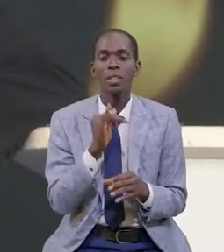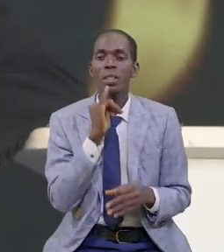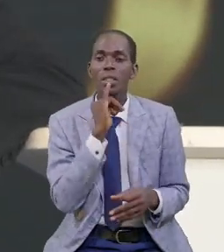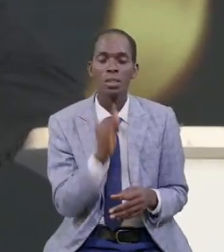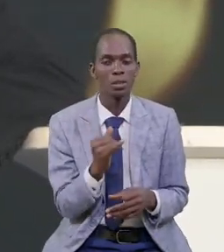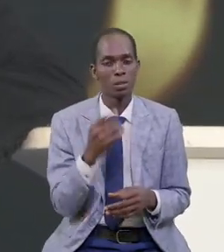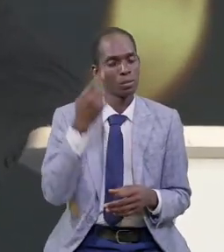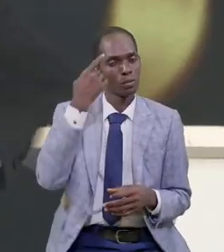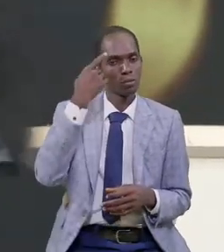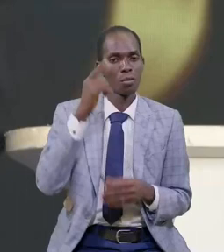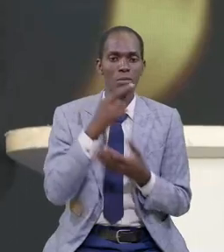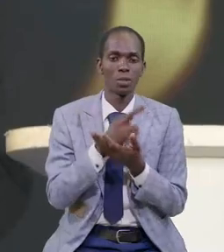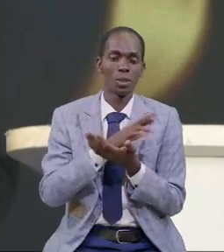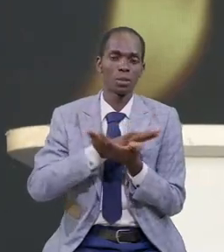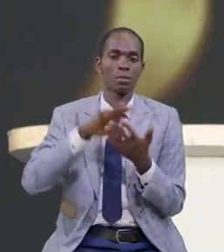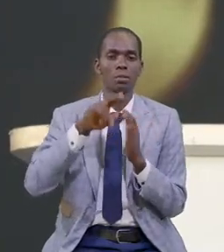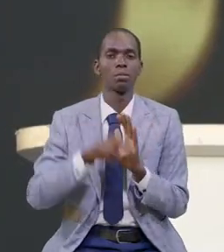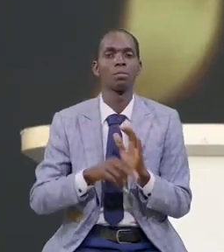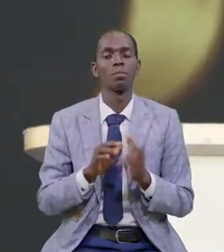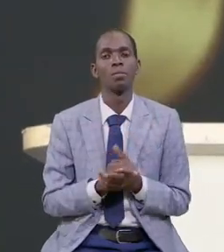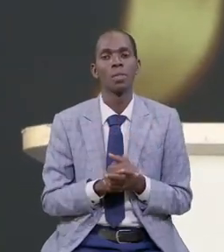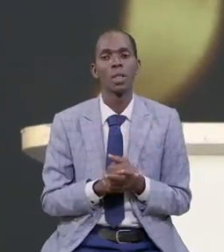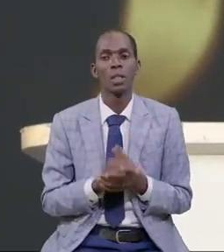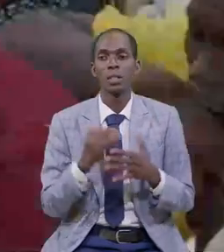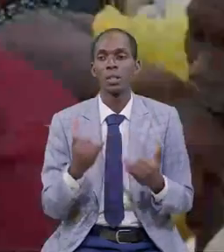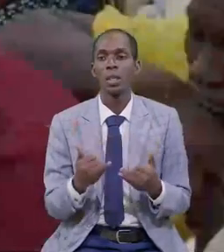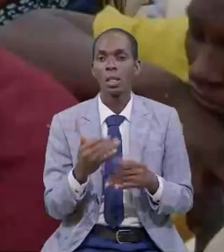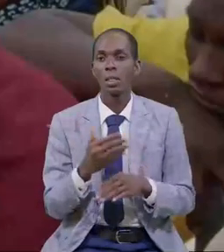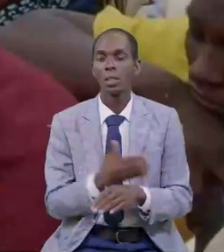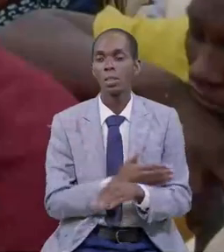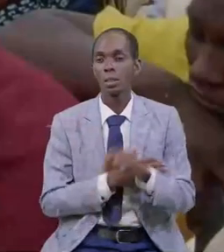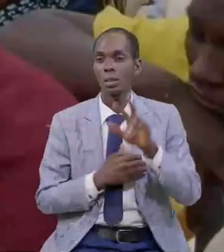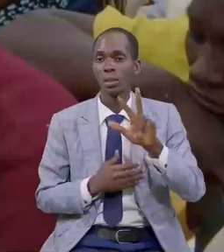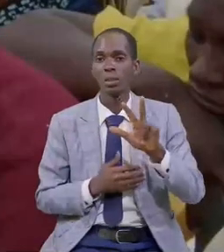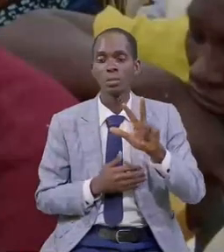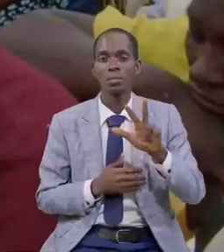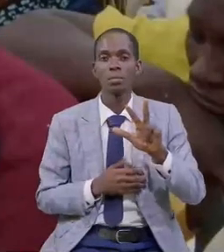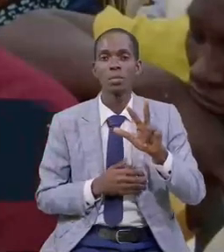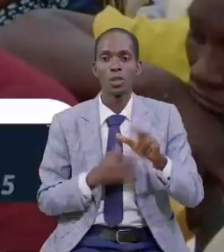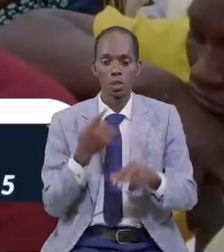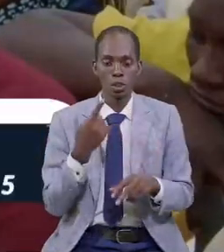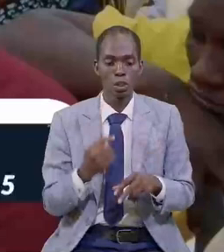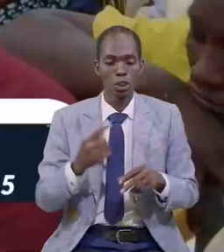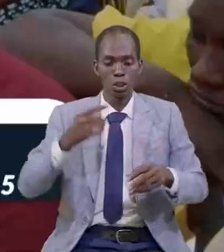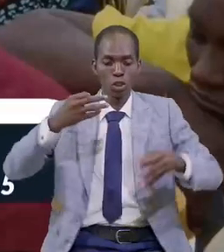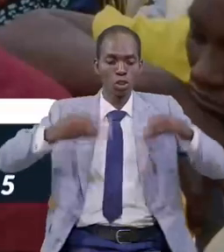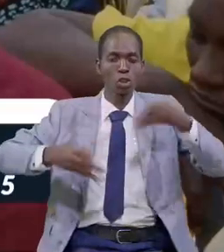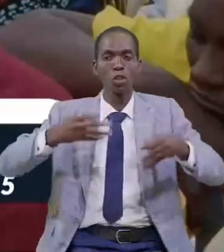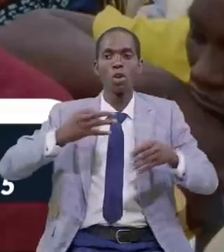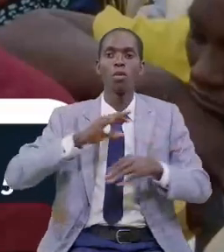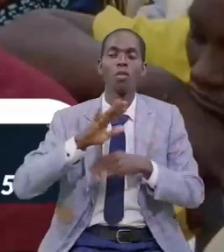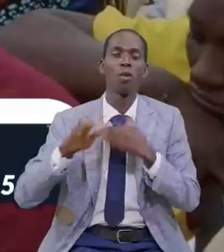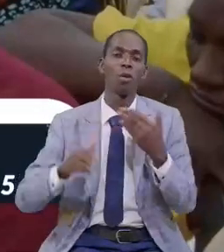à justice nous allons à la 3e partie ici il est le juge